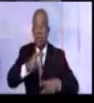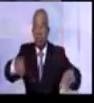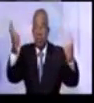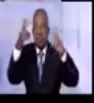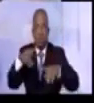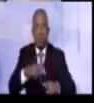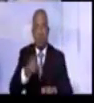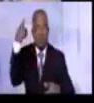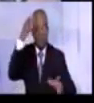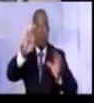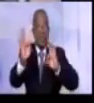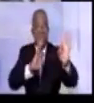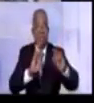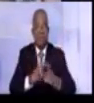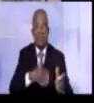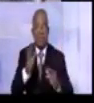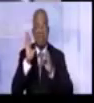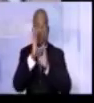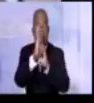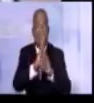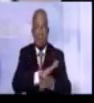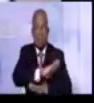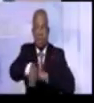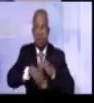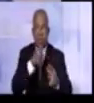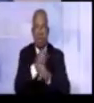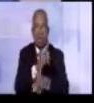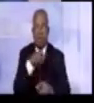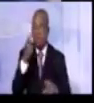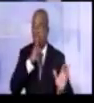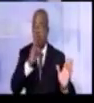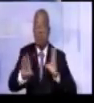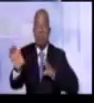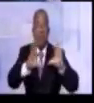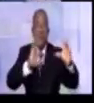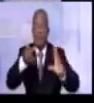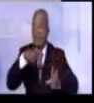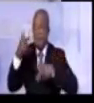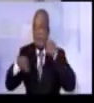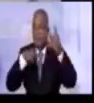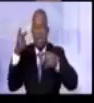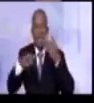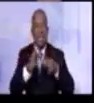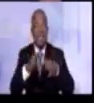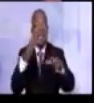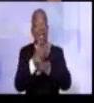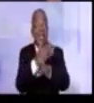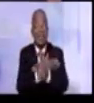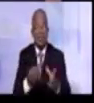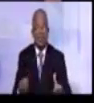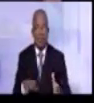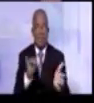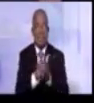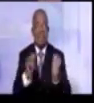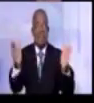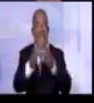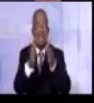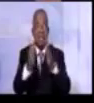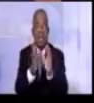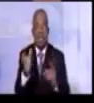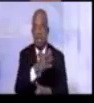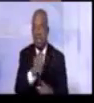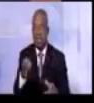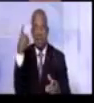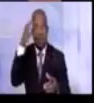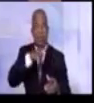différentes collectivités, en vue de tisser des partenariats avec les structures en charge de développement, ainsi que d'autres collectivités du monde entier. Cette édition était l'occasion pour la